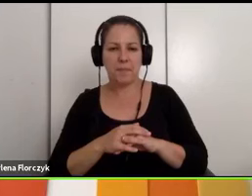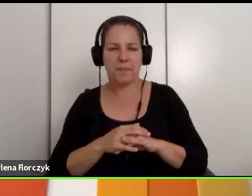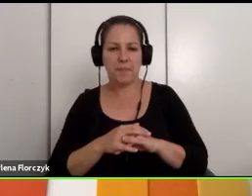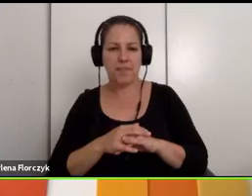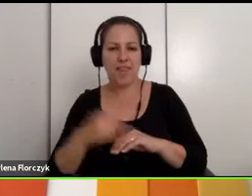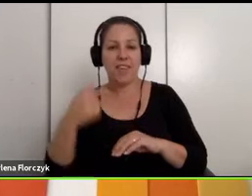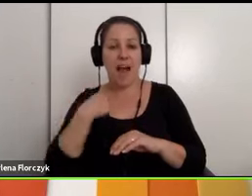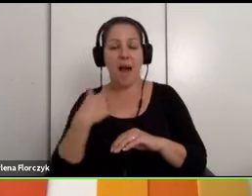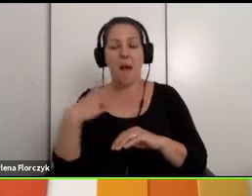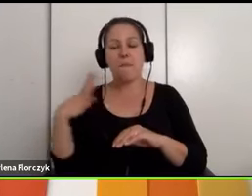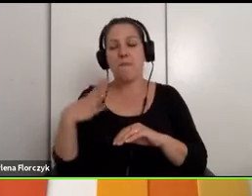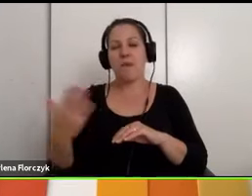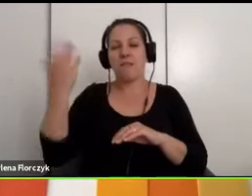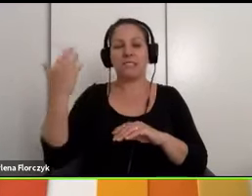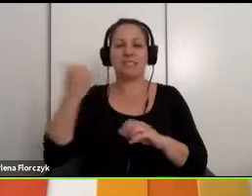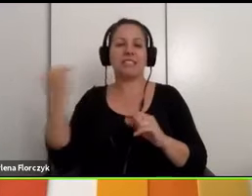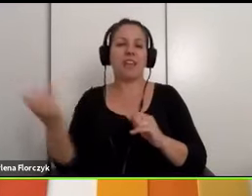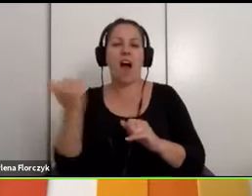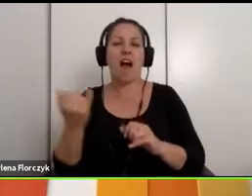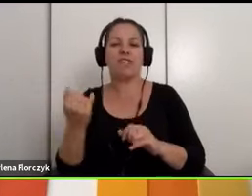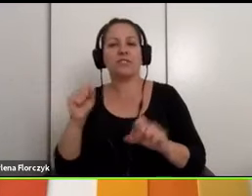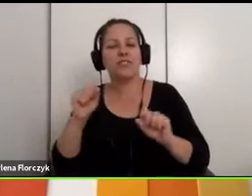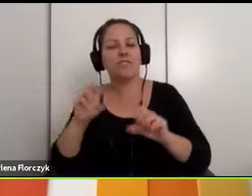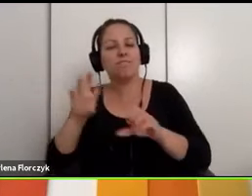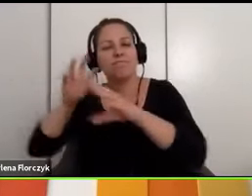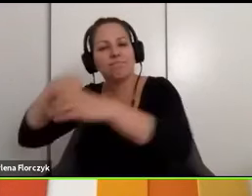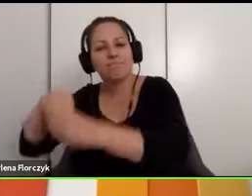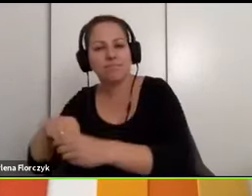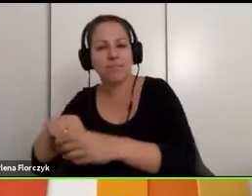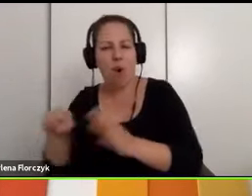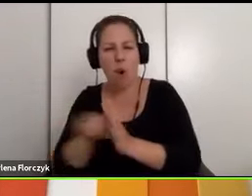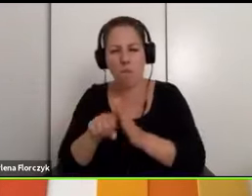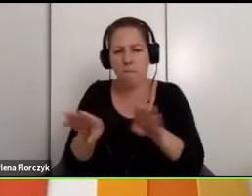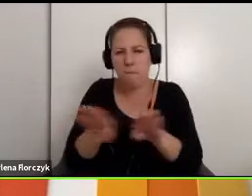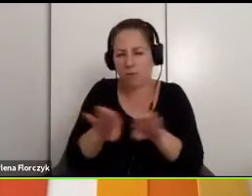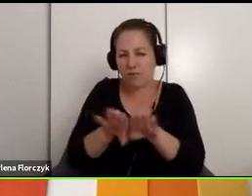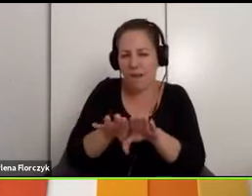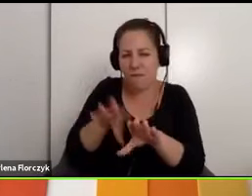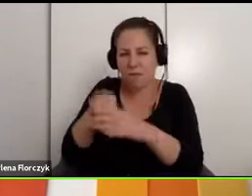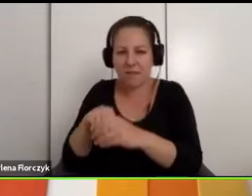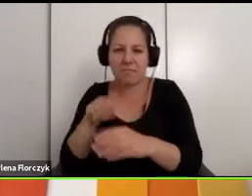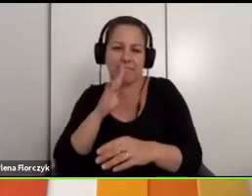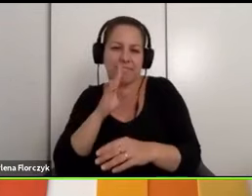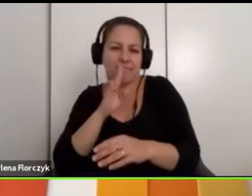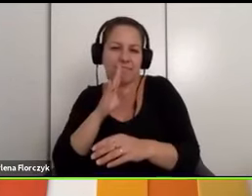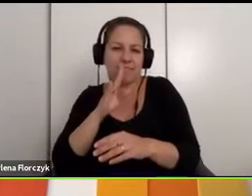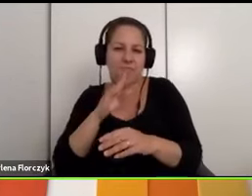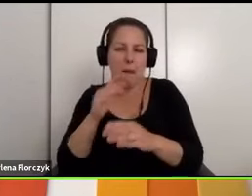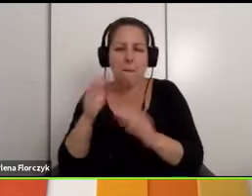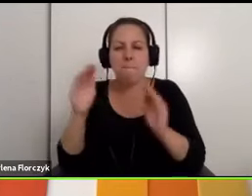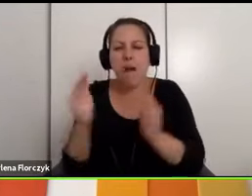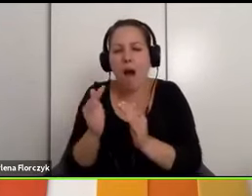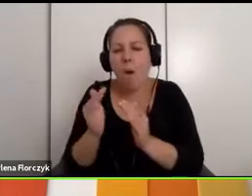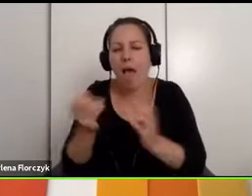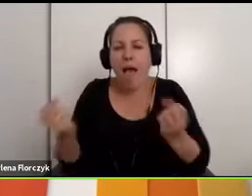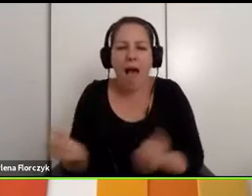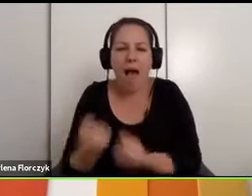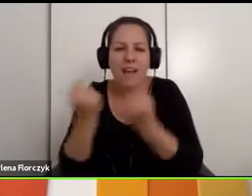ja byłem zawsze zaangażowany od podstawówki, zaangażowany w jakieś takie małe